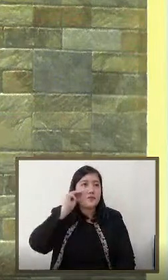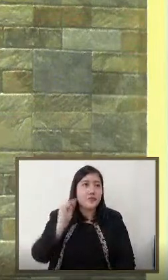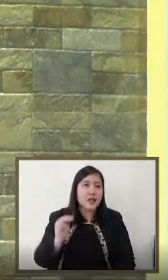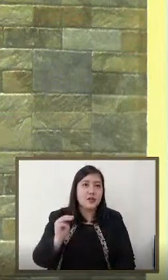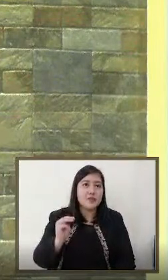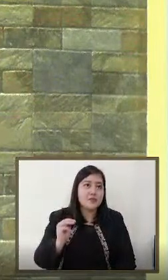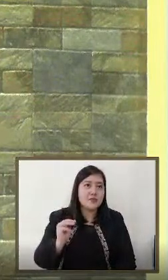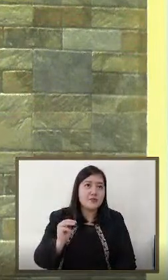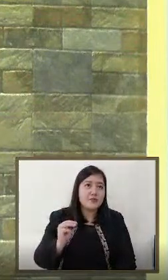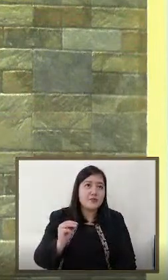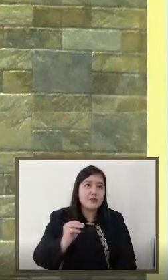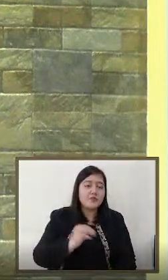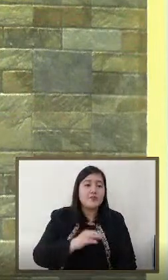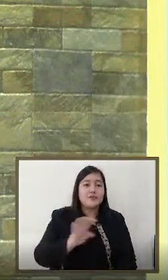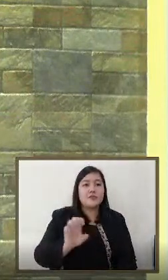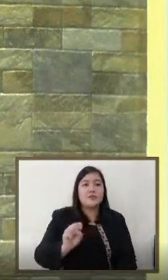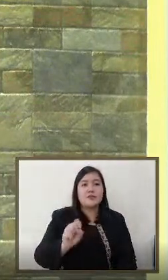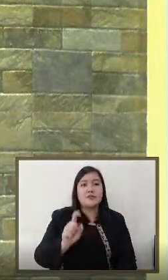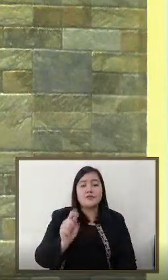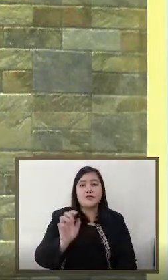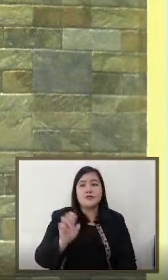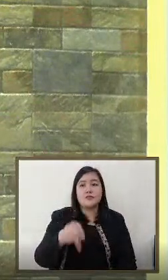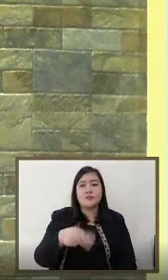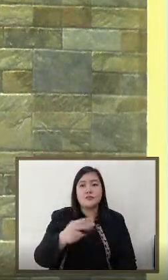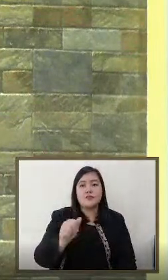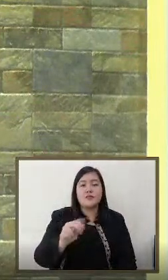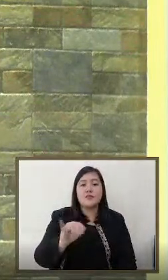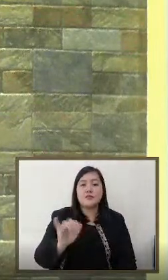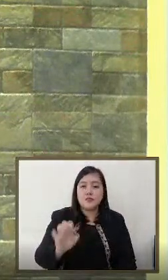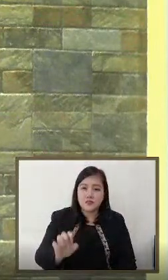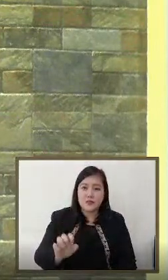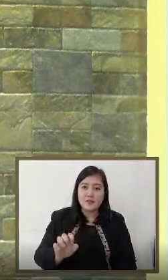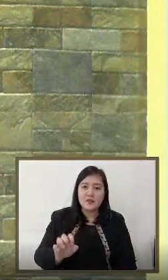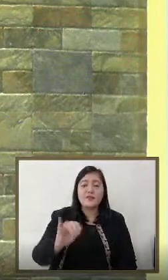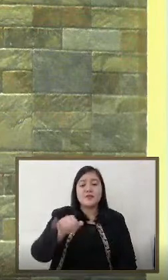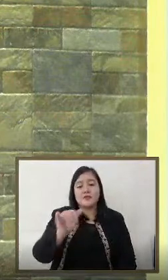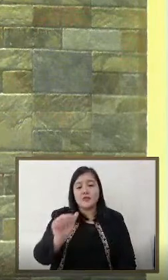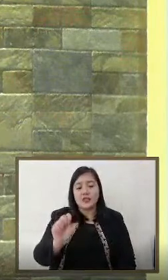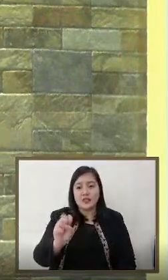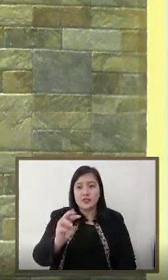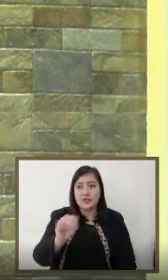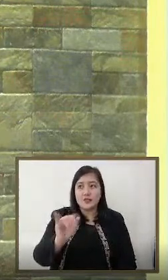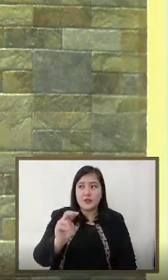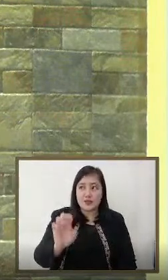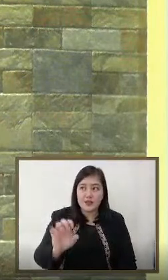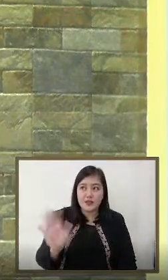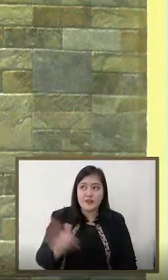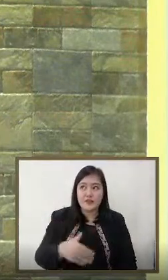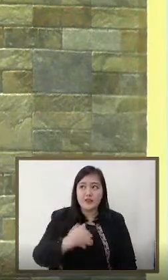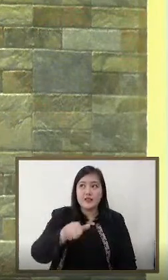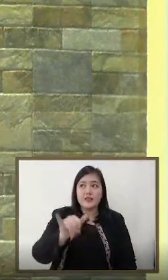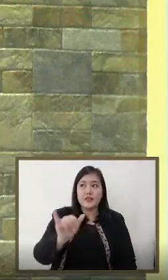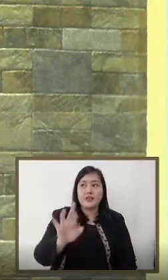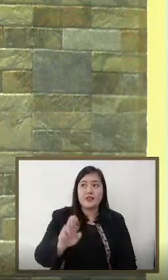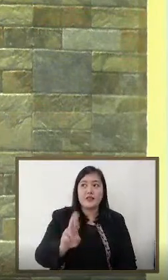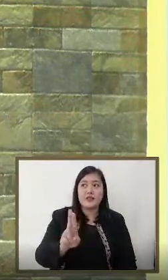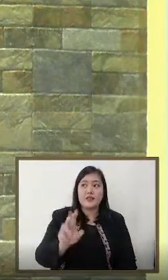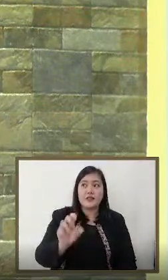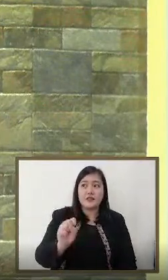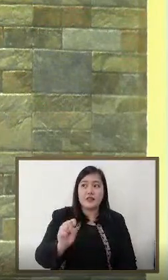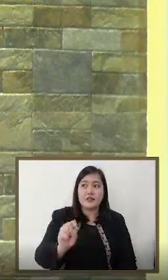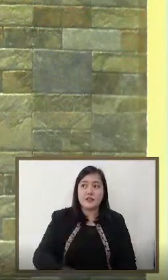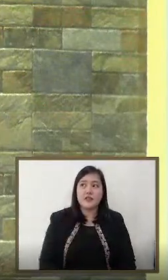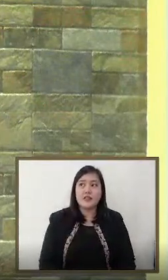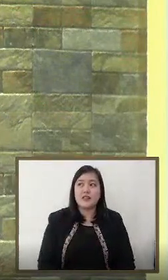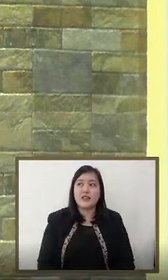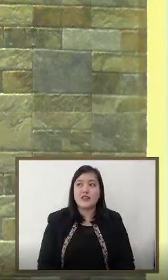Jairus, si Ma'am Judith, and ayun, si Jess po hindi po nag-involve sa amin kasi po nasa Southeast